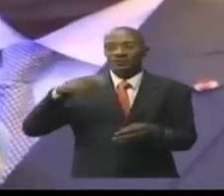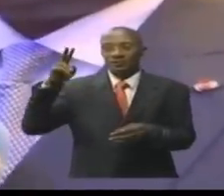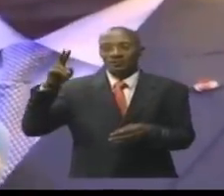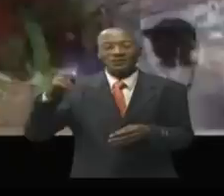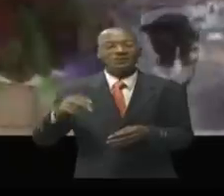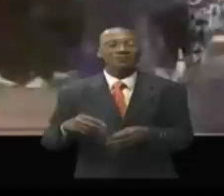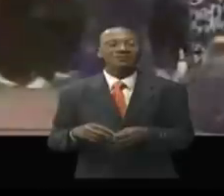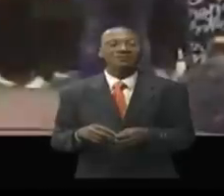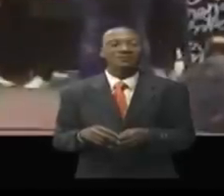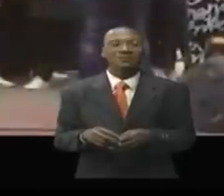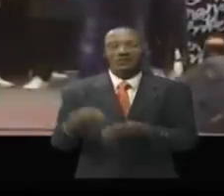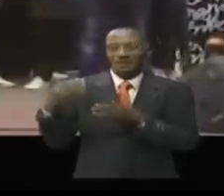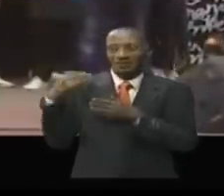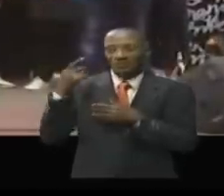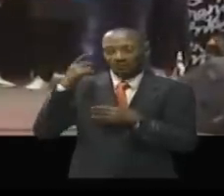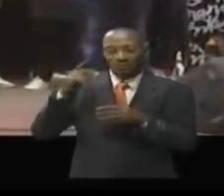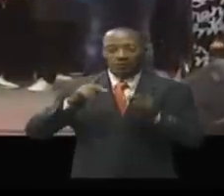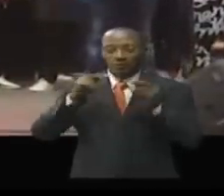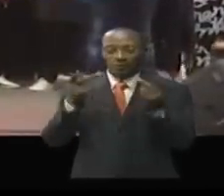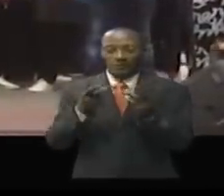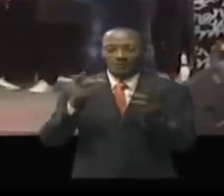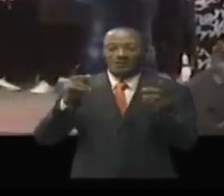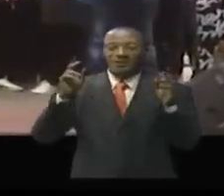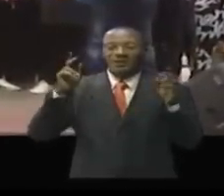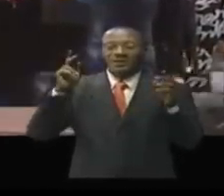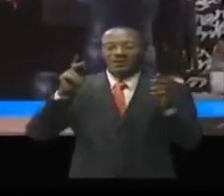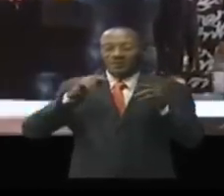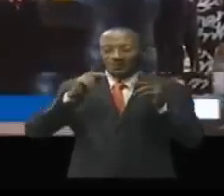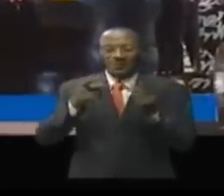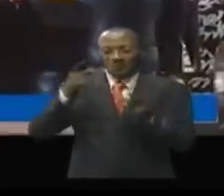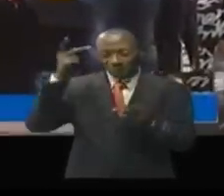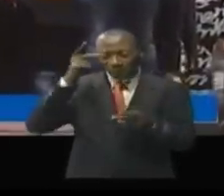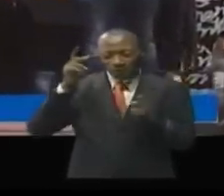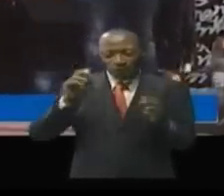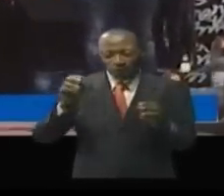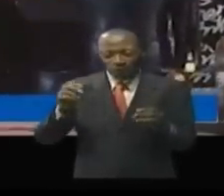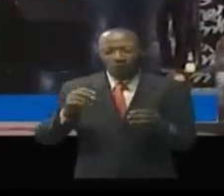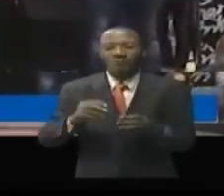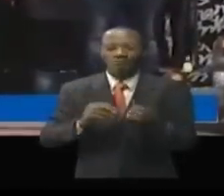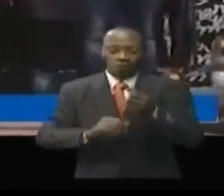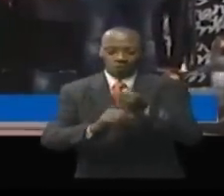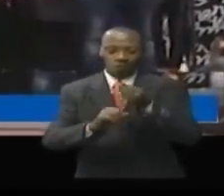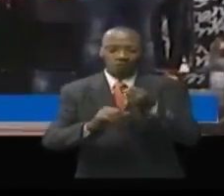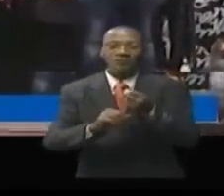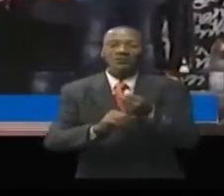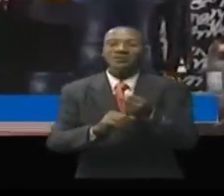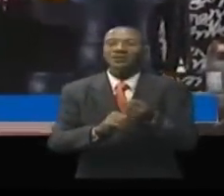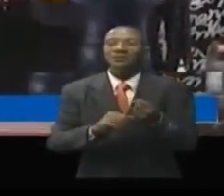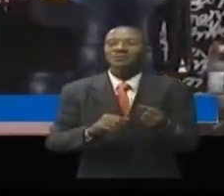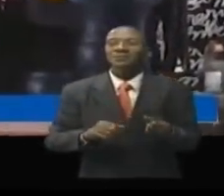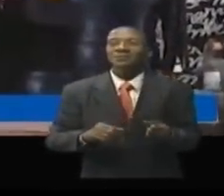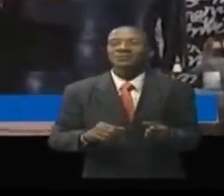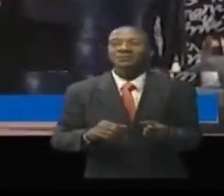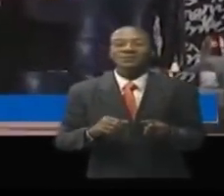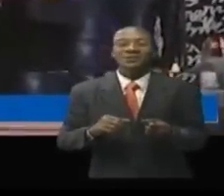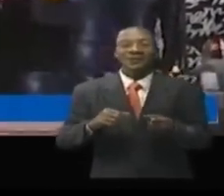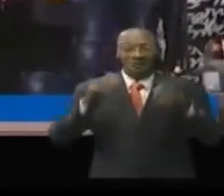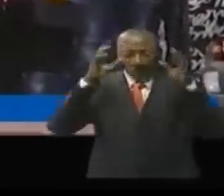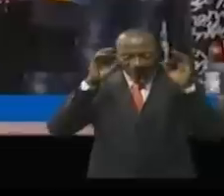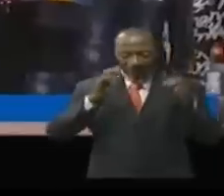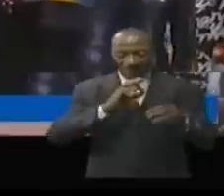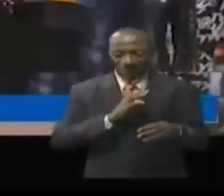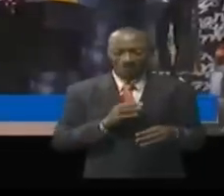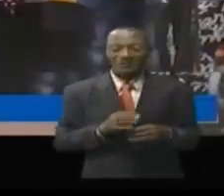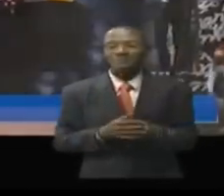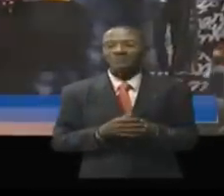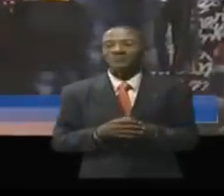pays. Kia kwanza ni hiki natafuta kumijulisha ya kama Je voudrais vous annoncer premièrement que pour